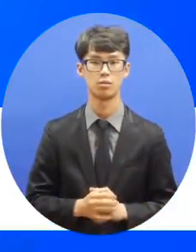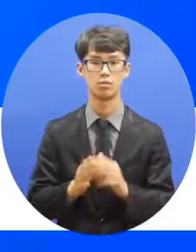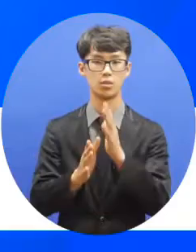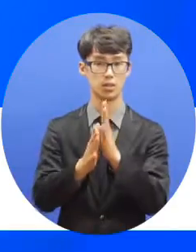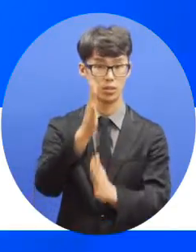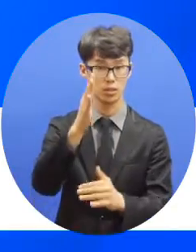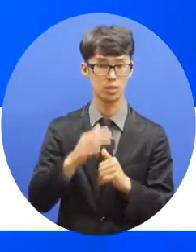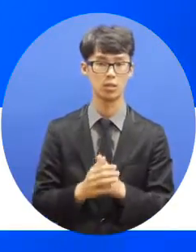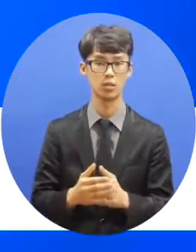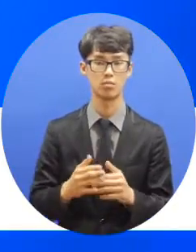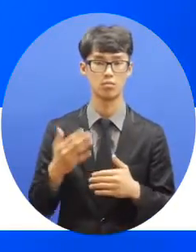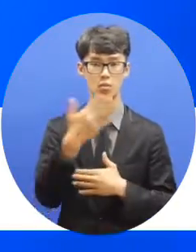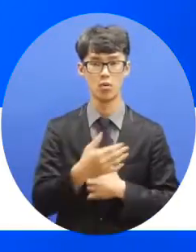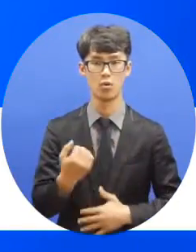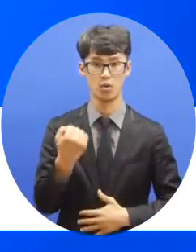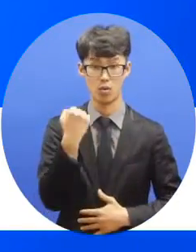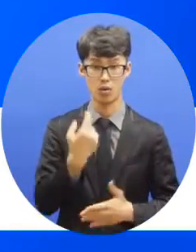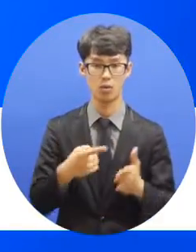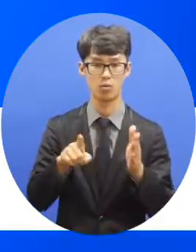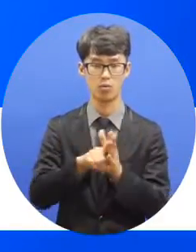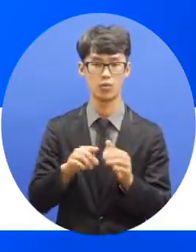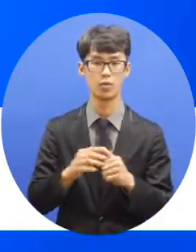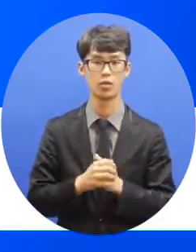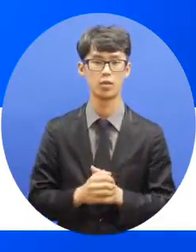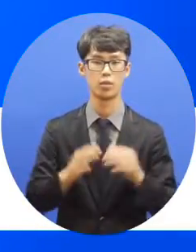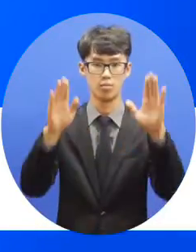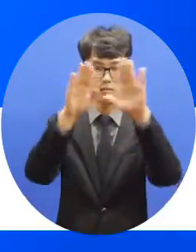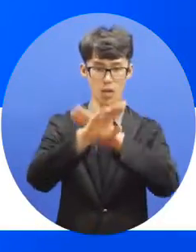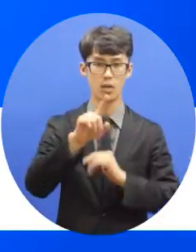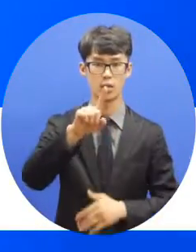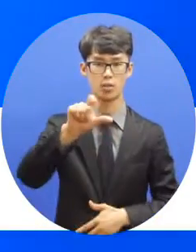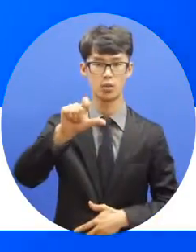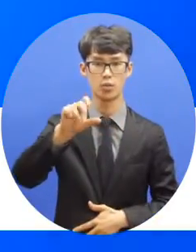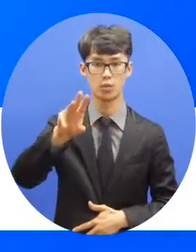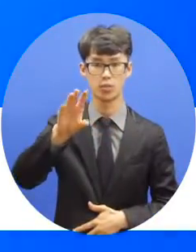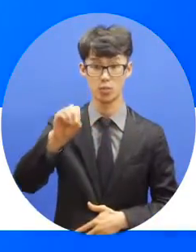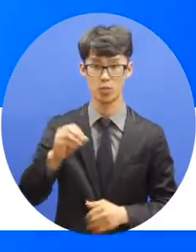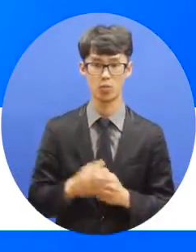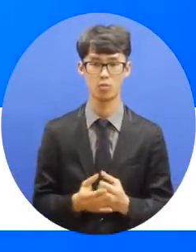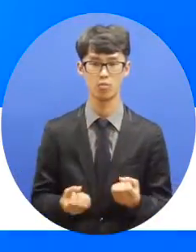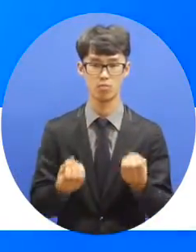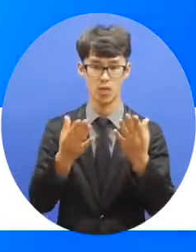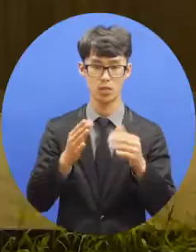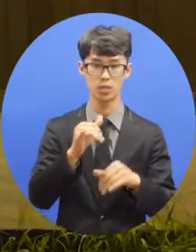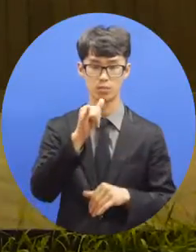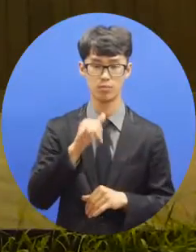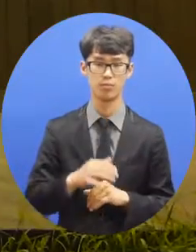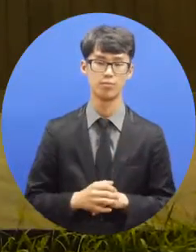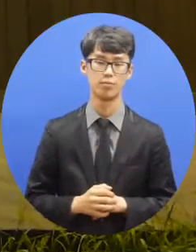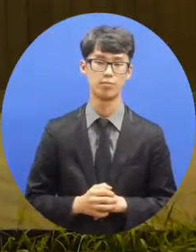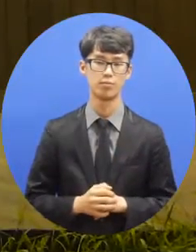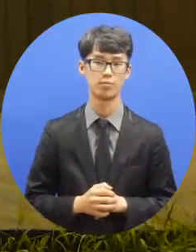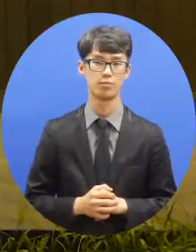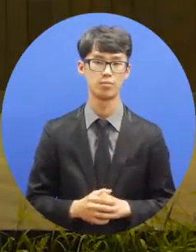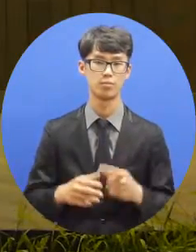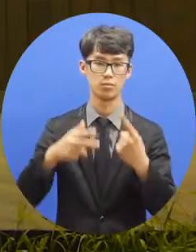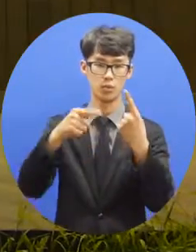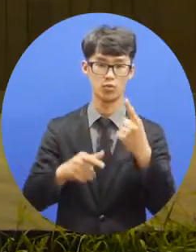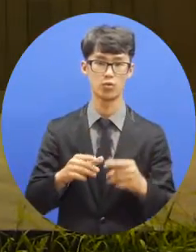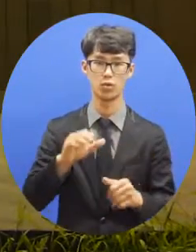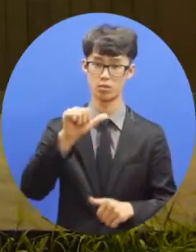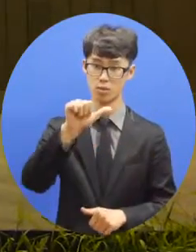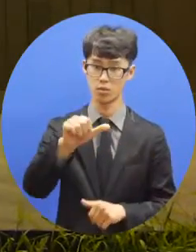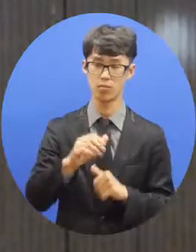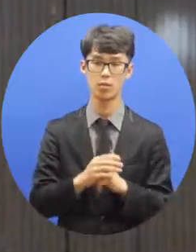공주시가 건강생활 실천을 위해 운영하는 야간 1530 건강한 마당이 열렸습니다. 일주일에